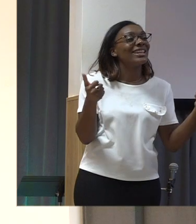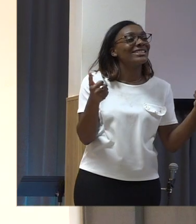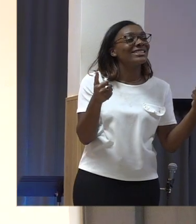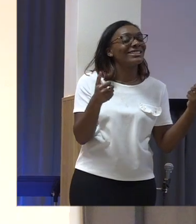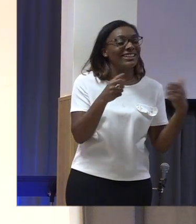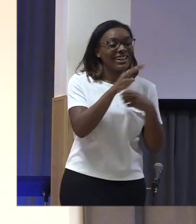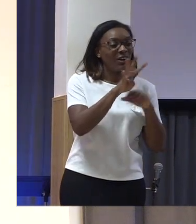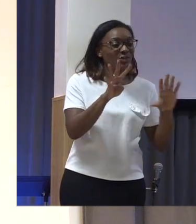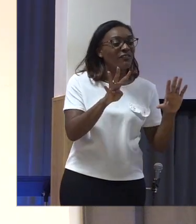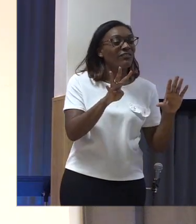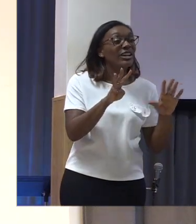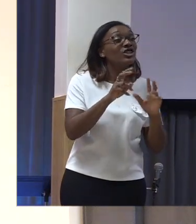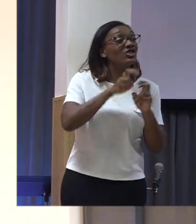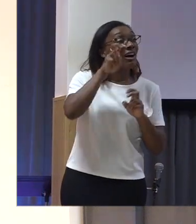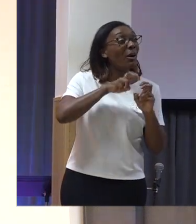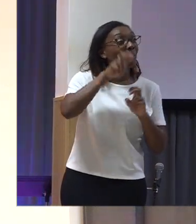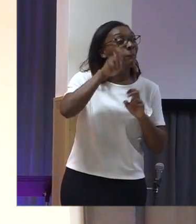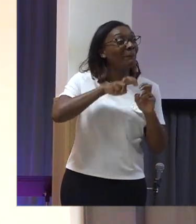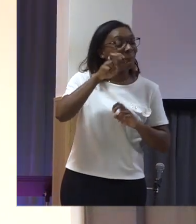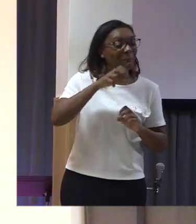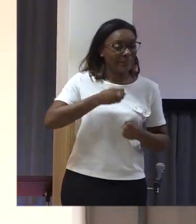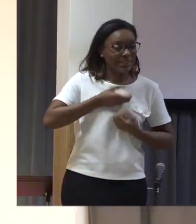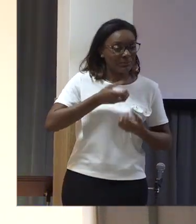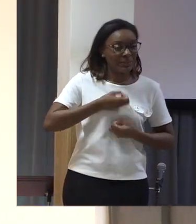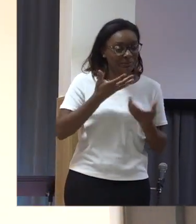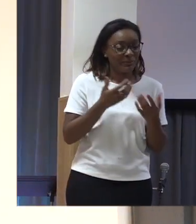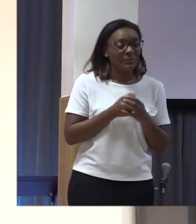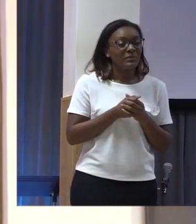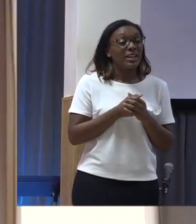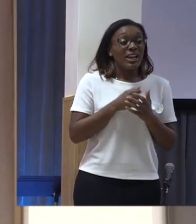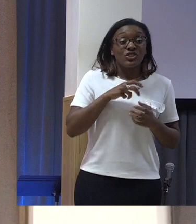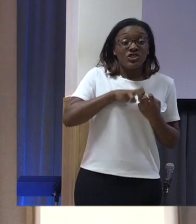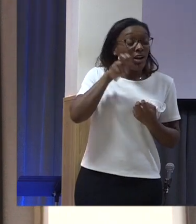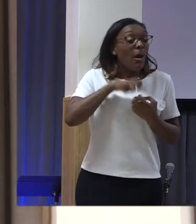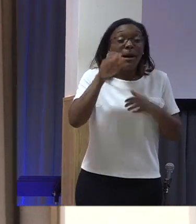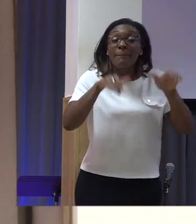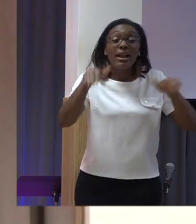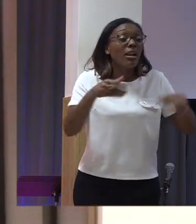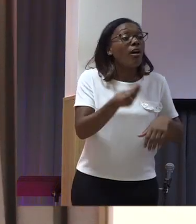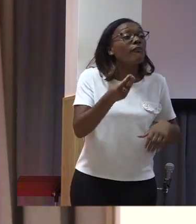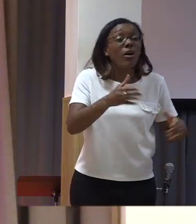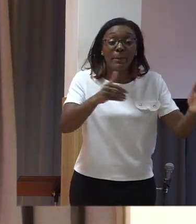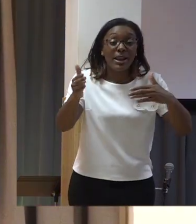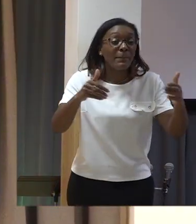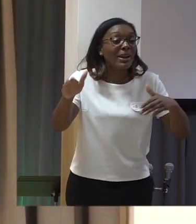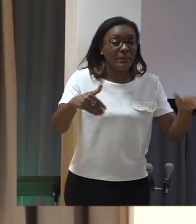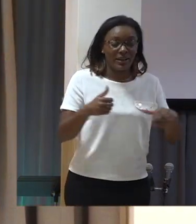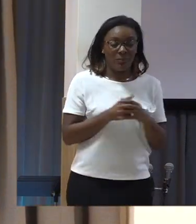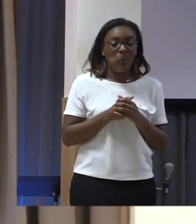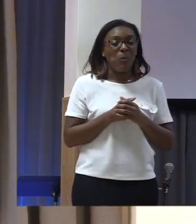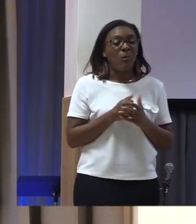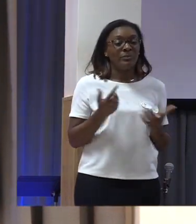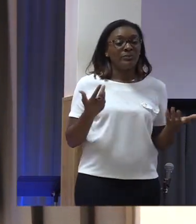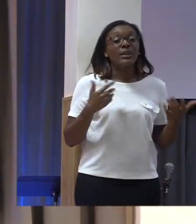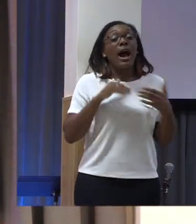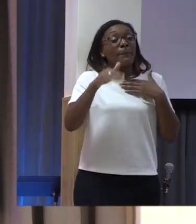dernières paroles de Jacob, donc Jacob appelle ses enfants et il se met à annoncer ce qui adviendra après